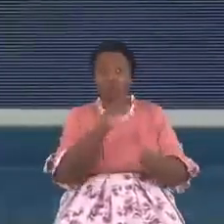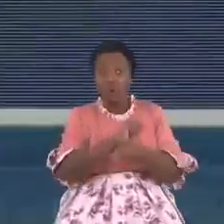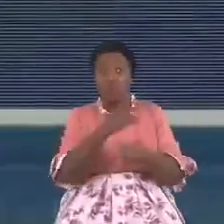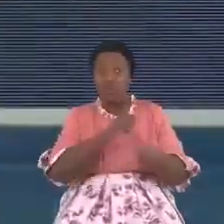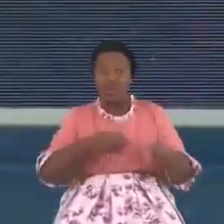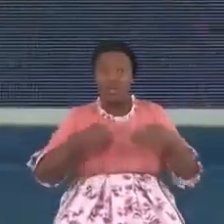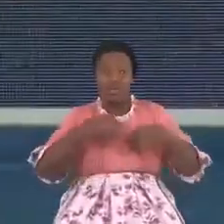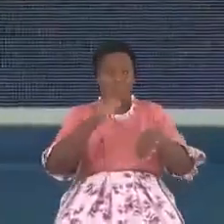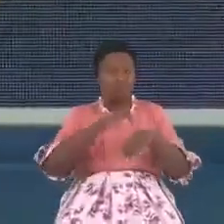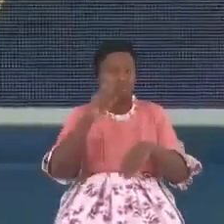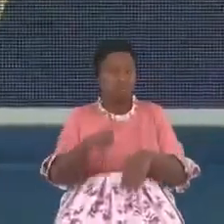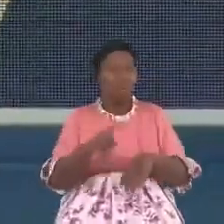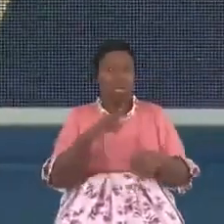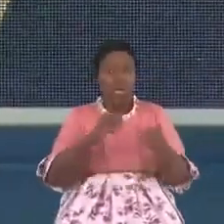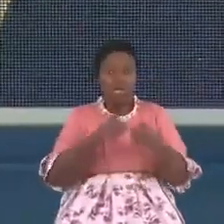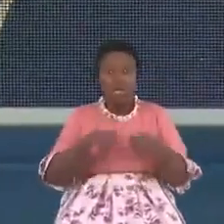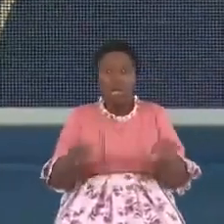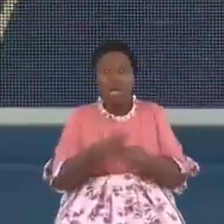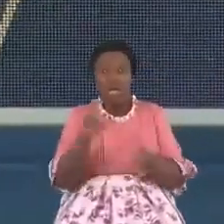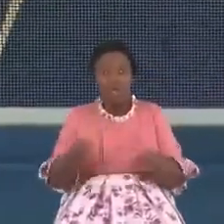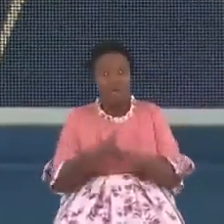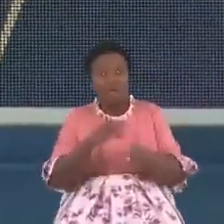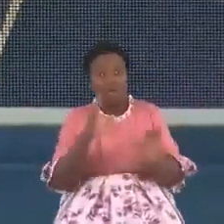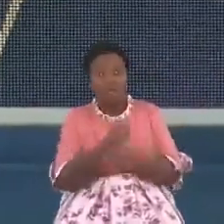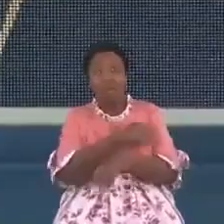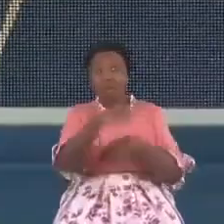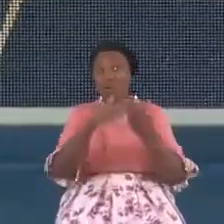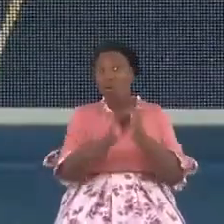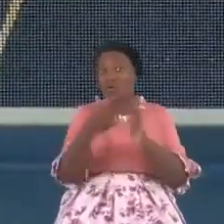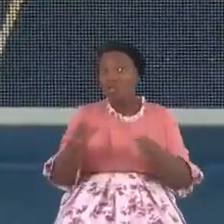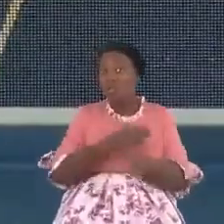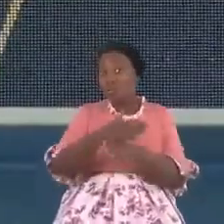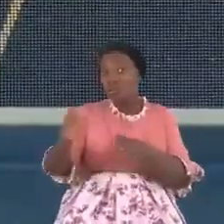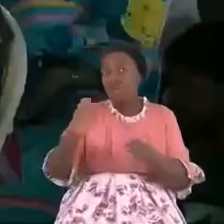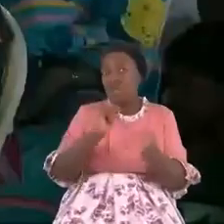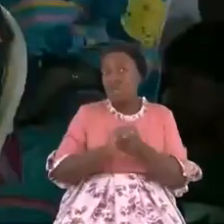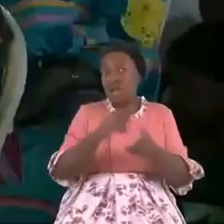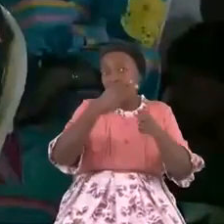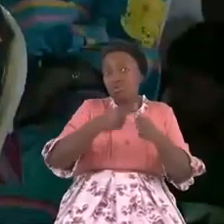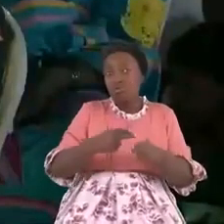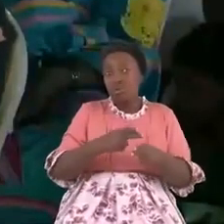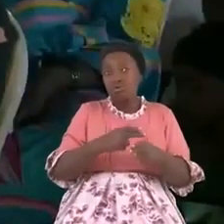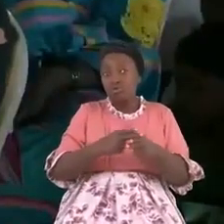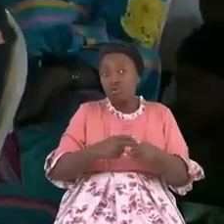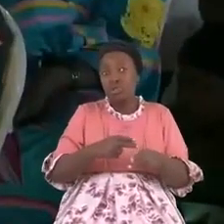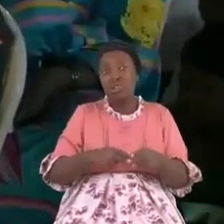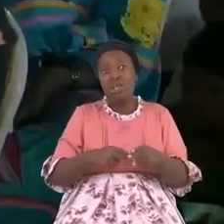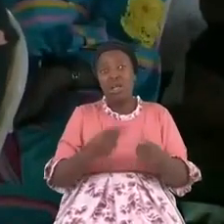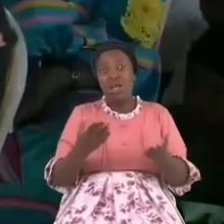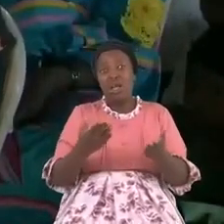ebube, wee wezuga ihe ndị a niile. Ụkwụ adị mkpụmkpụ ga-etopụta.